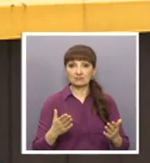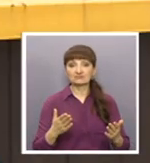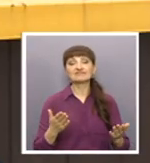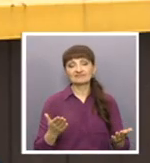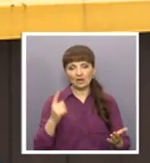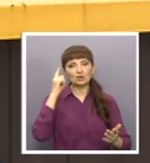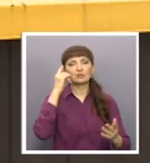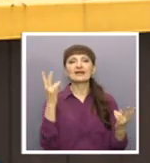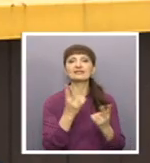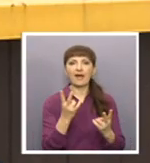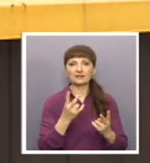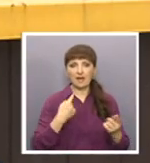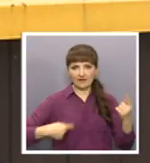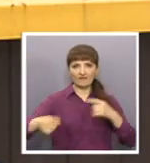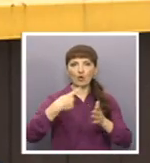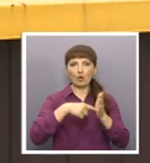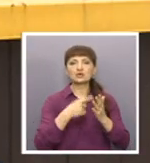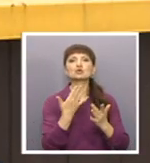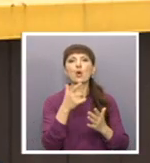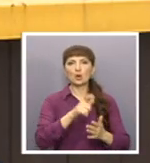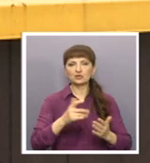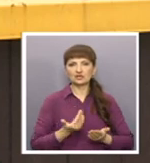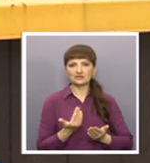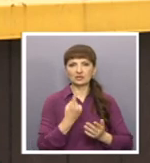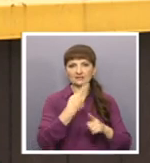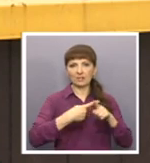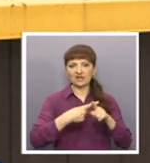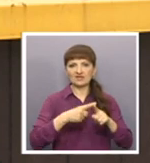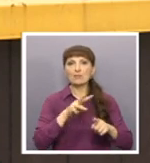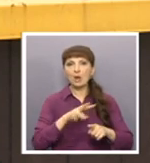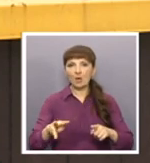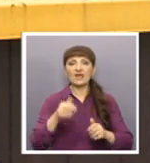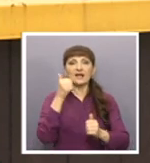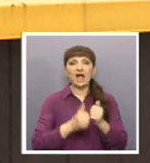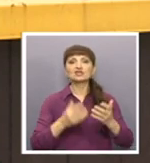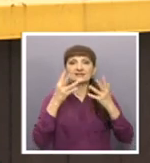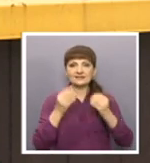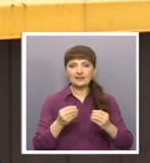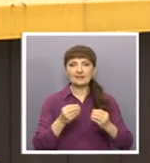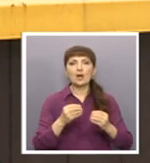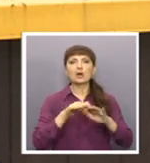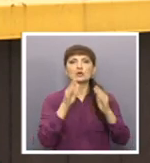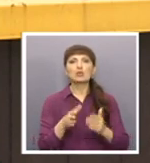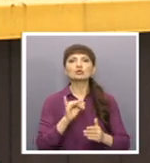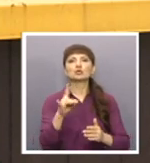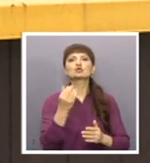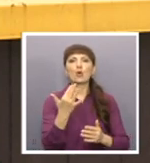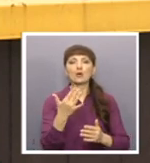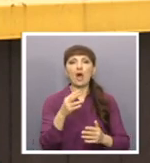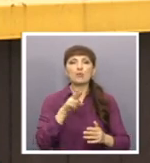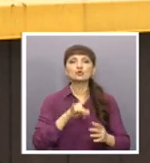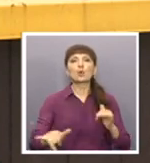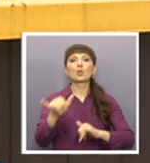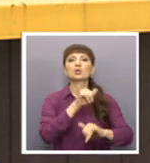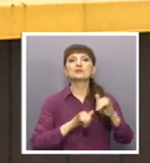бы о том, что таких, как мы, в городе больше 1,5 миллиона, и ежедневно каждый генерирует около 2 килограммов мусора. Куда деваются